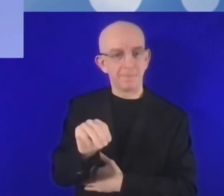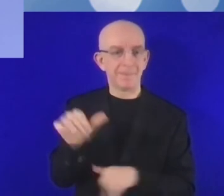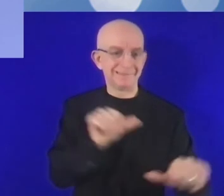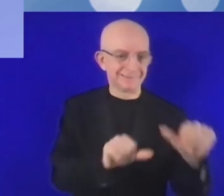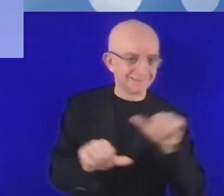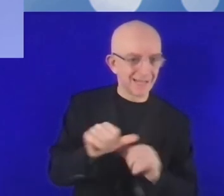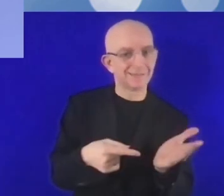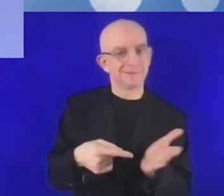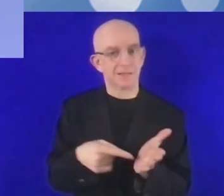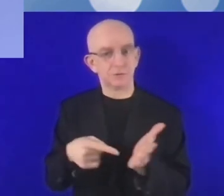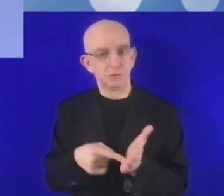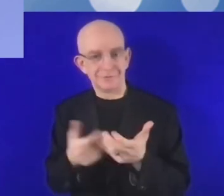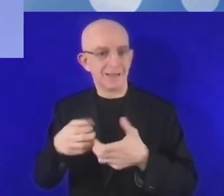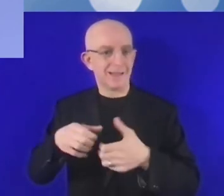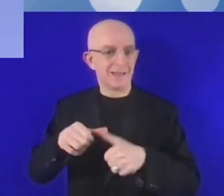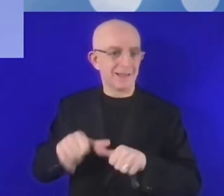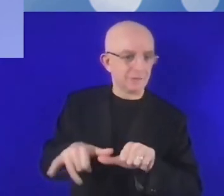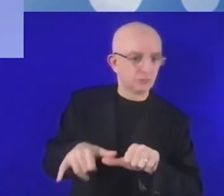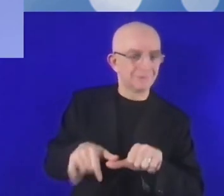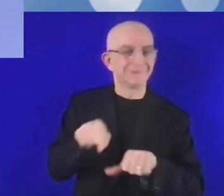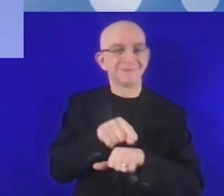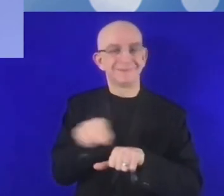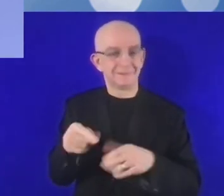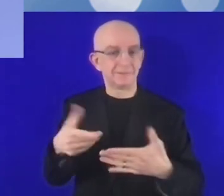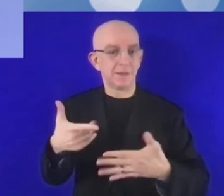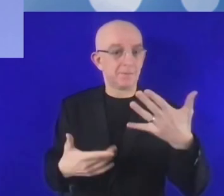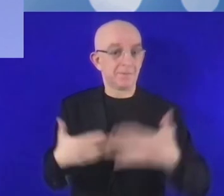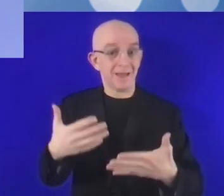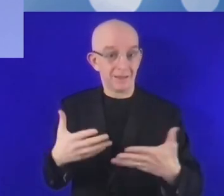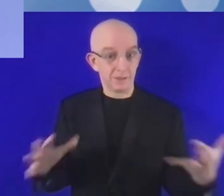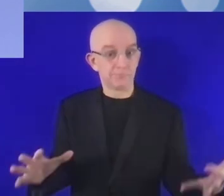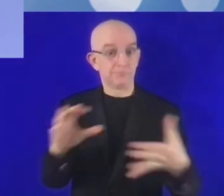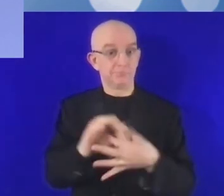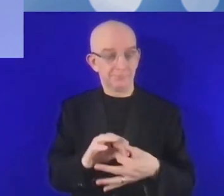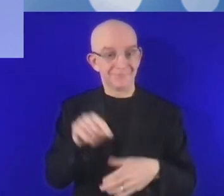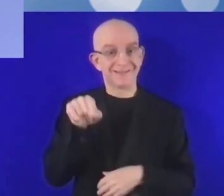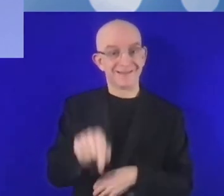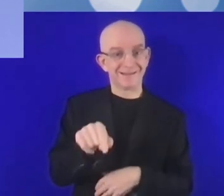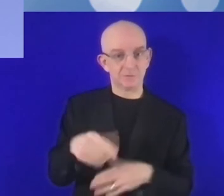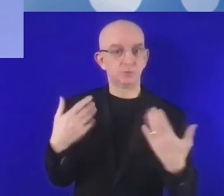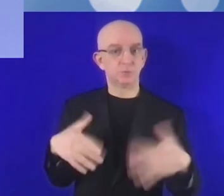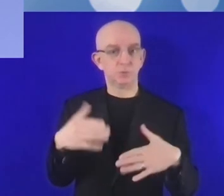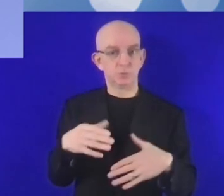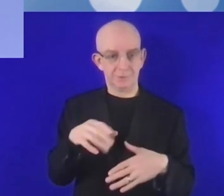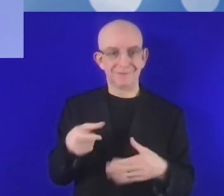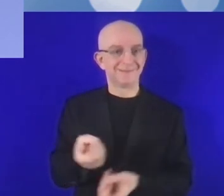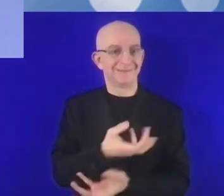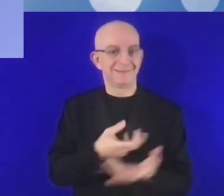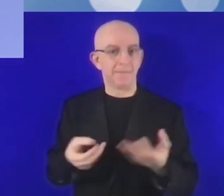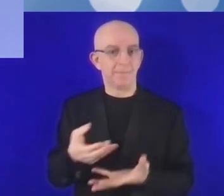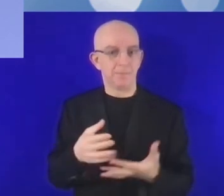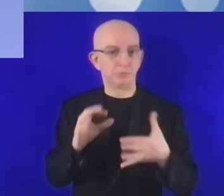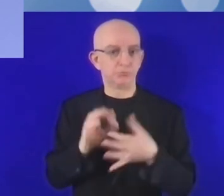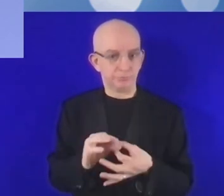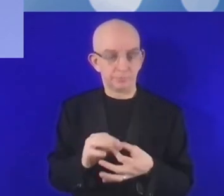à cela, nous devrions ajouter encore les questions de l'art, dont la musique. Donc nous devrions parler pas seulement des